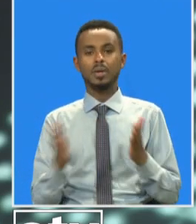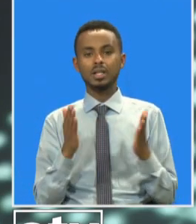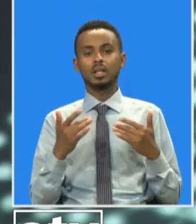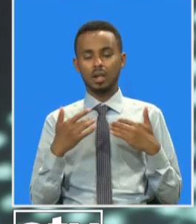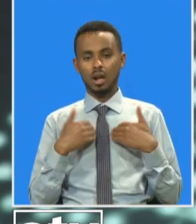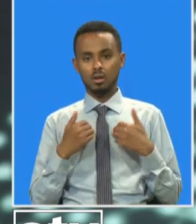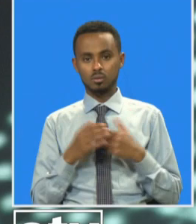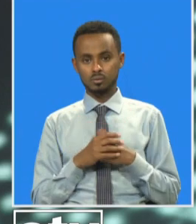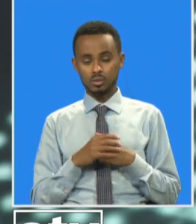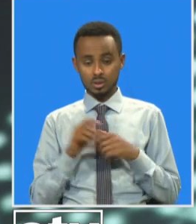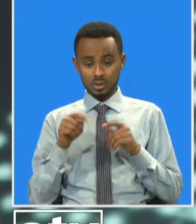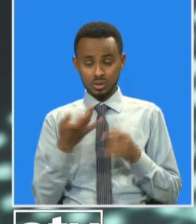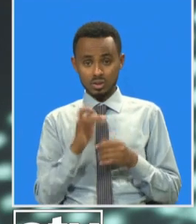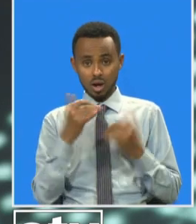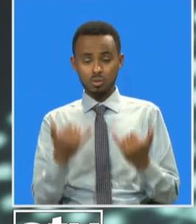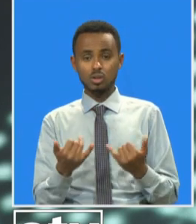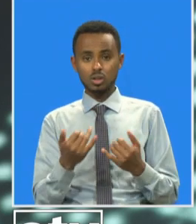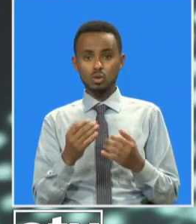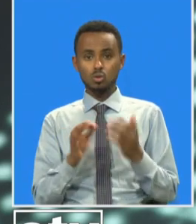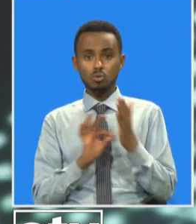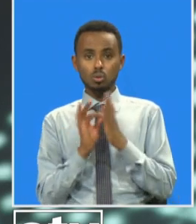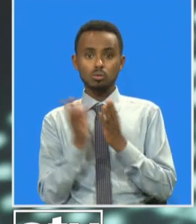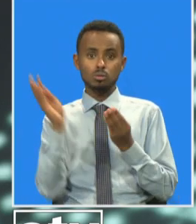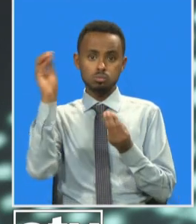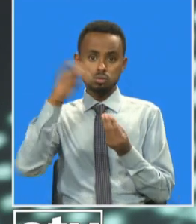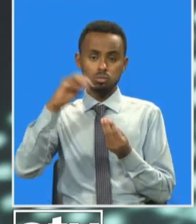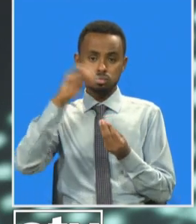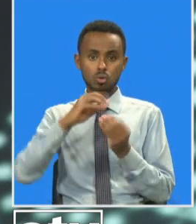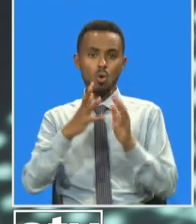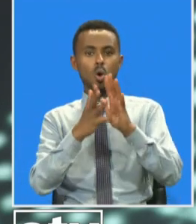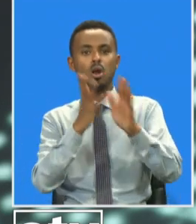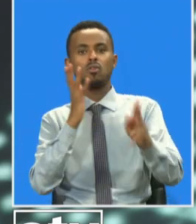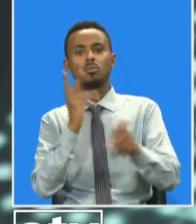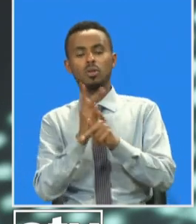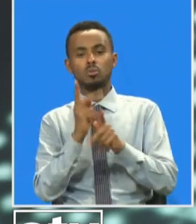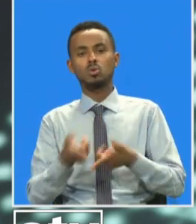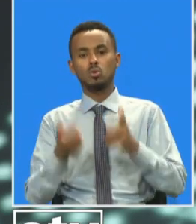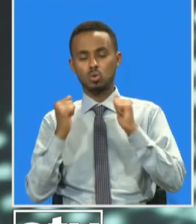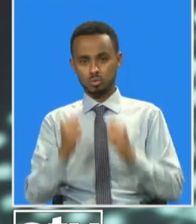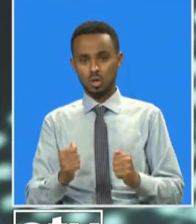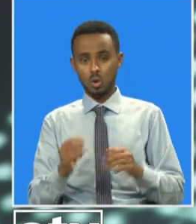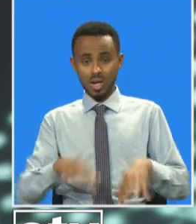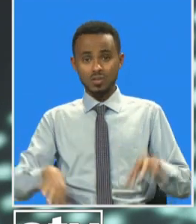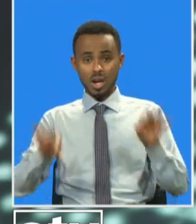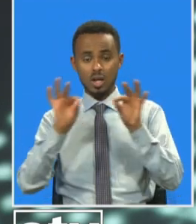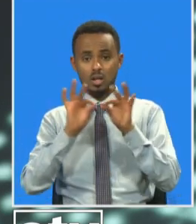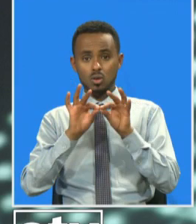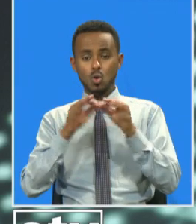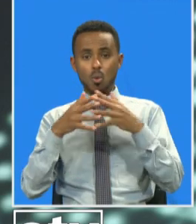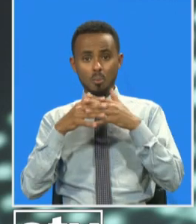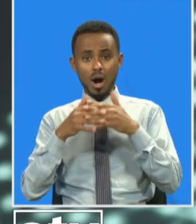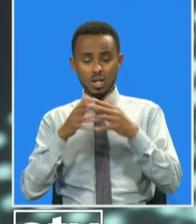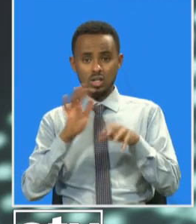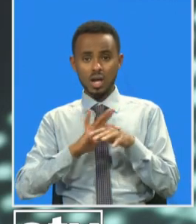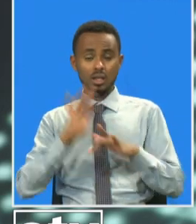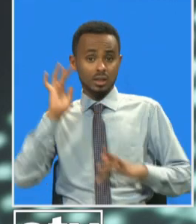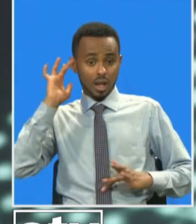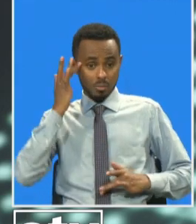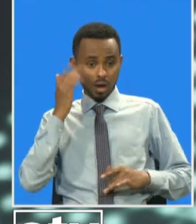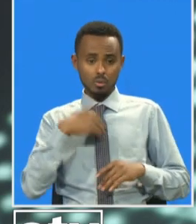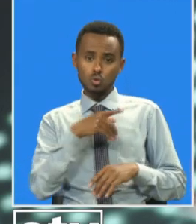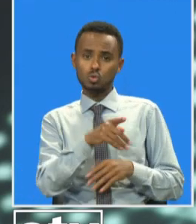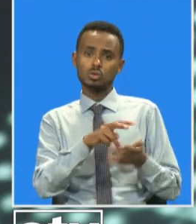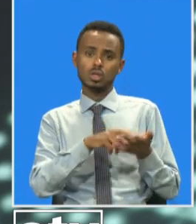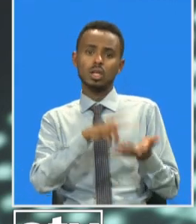ያበረታታን ያለ ነው ዛውን ኬዞች እየመጡ ነው ወረፋም ይጠብቁ ሊኖሩ ይችላሉ እንዳስፈልጊነቱ ማሽል ላይ ታካሚ ካለን